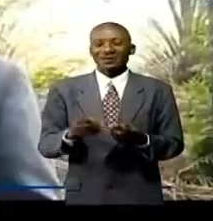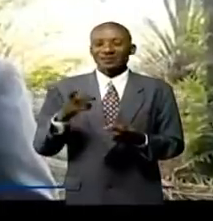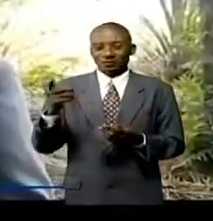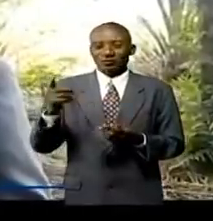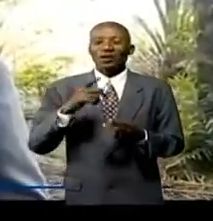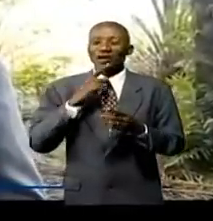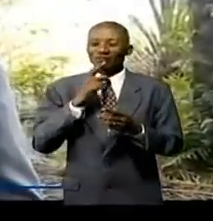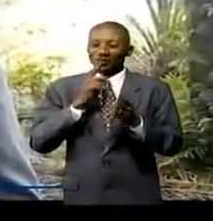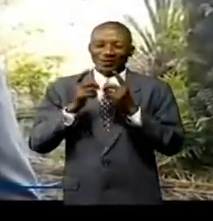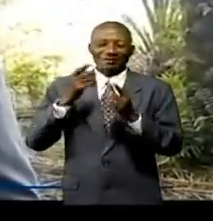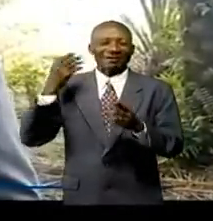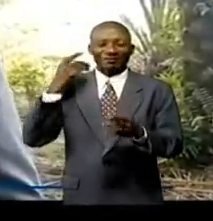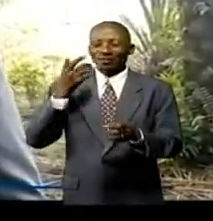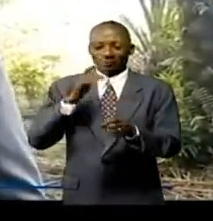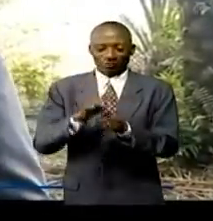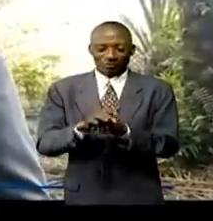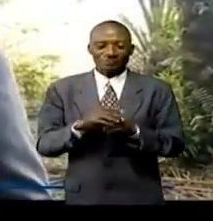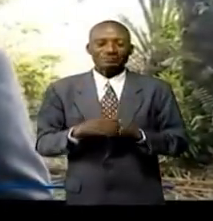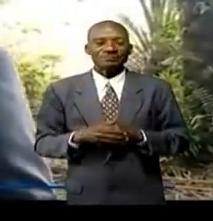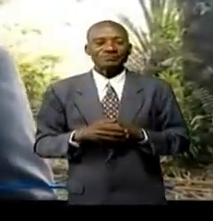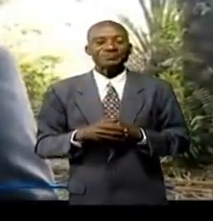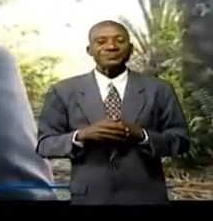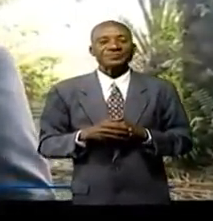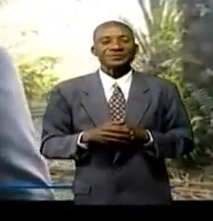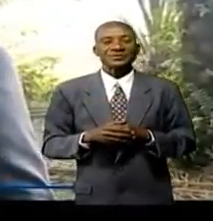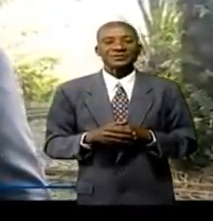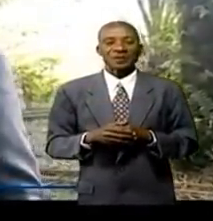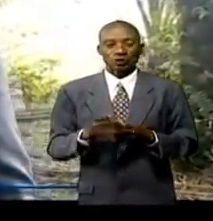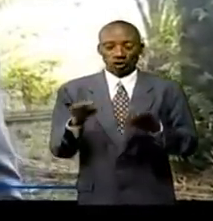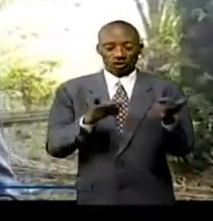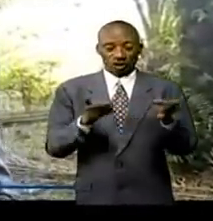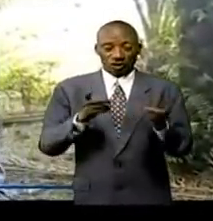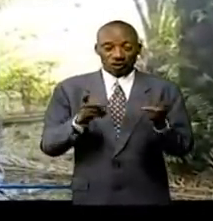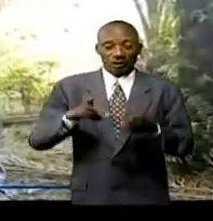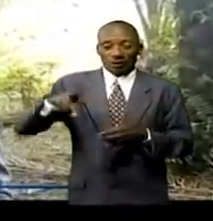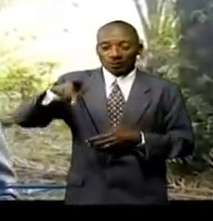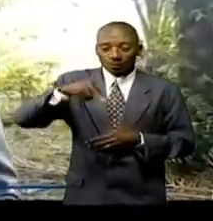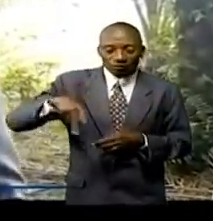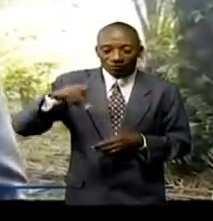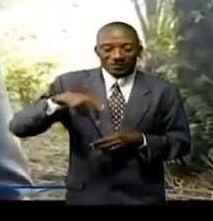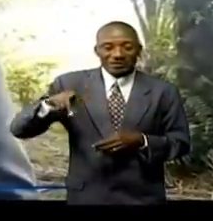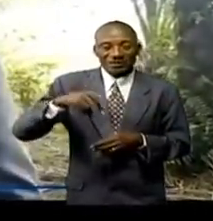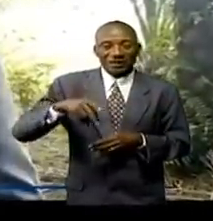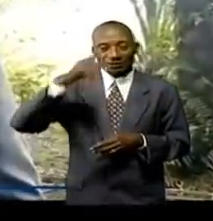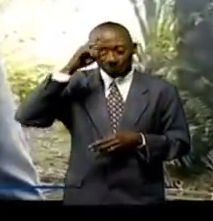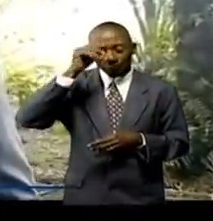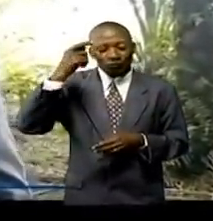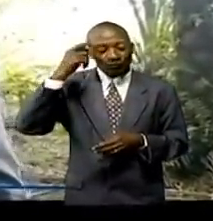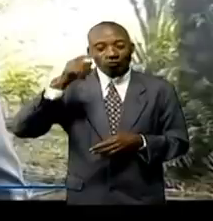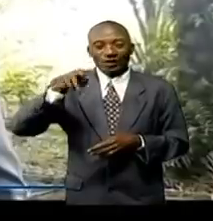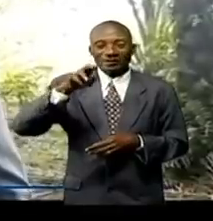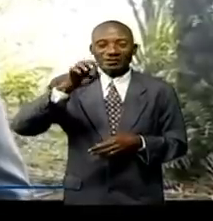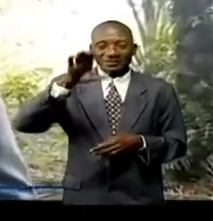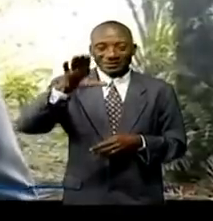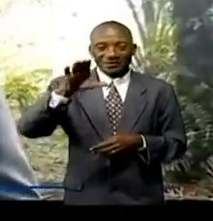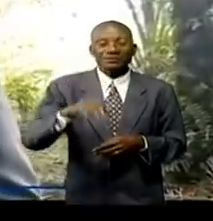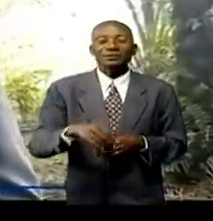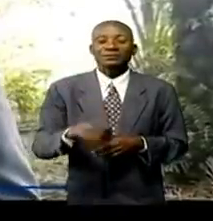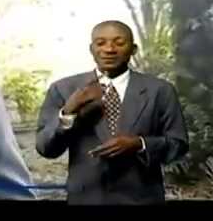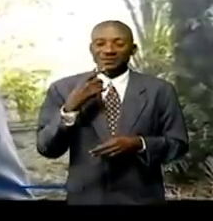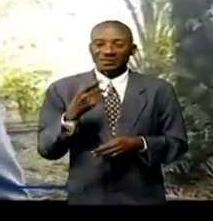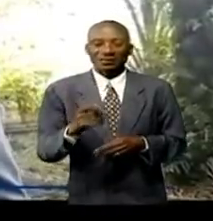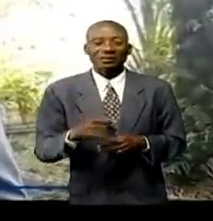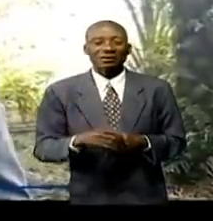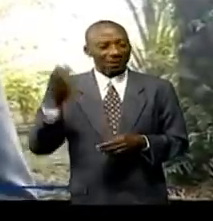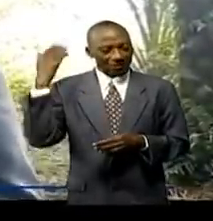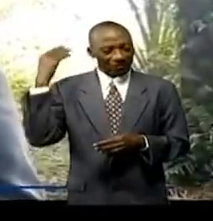y a l'autorité d'avoir pensé à nous. Je ne dirais pas que c'est de mauvaise foi que l'autorité ne vient pas nous visiter. Le président de